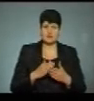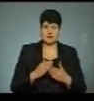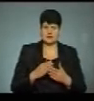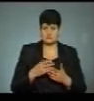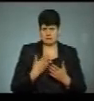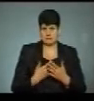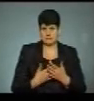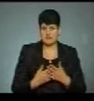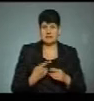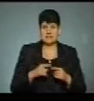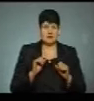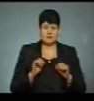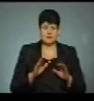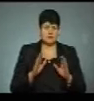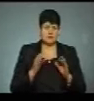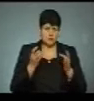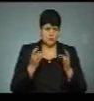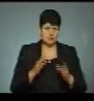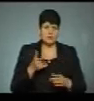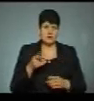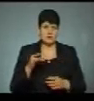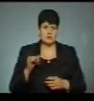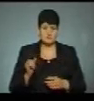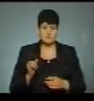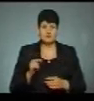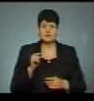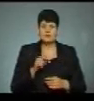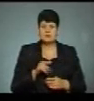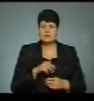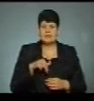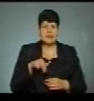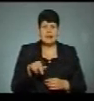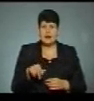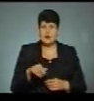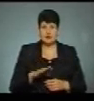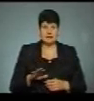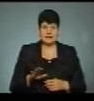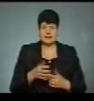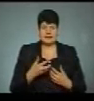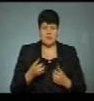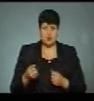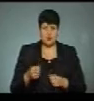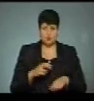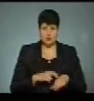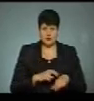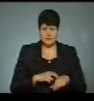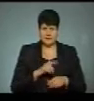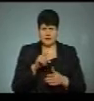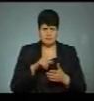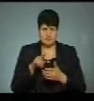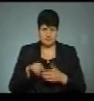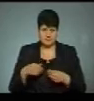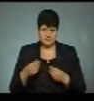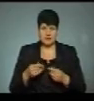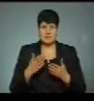це може бути просто респіраторна вірусна інфекція, щоб вони не ходили на прийом до лікаря і задавали ці питання,